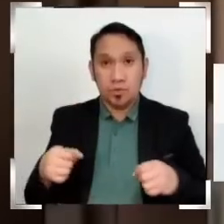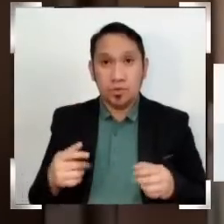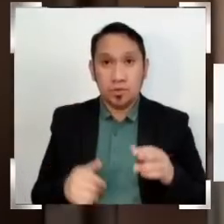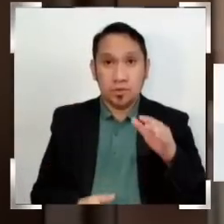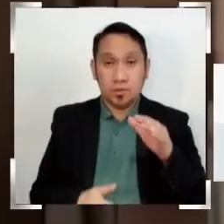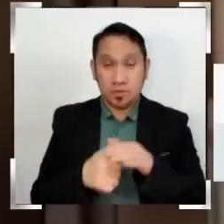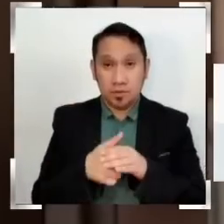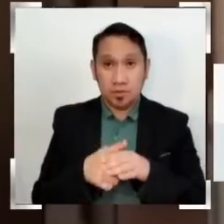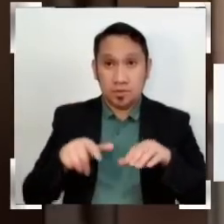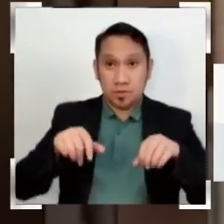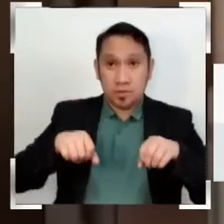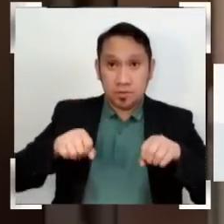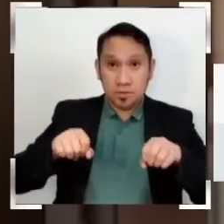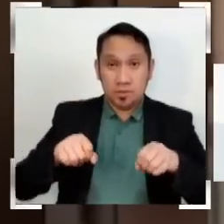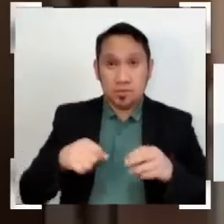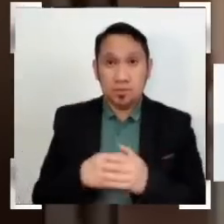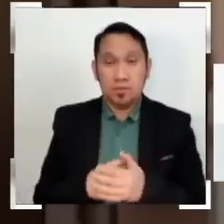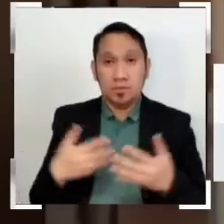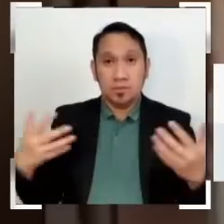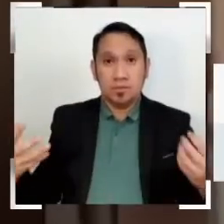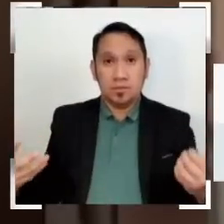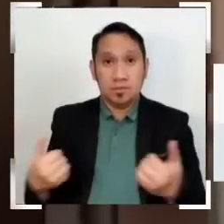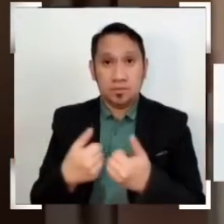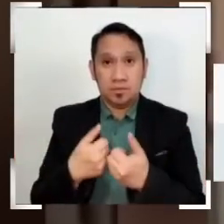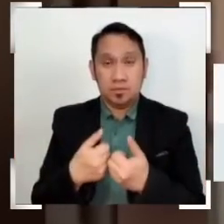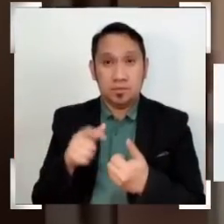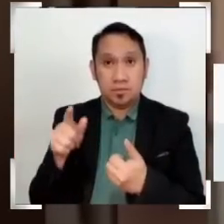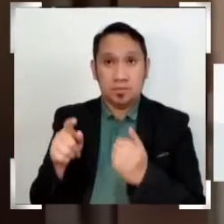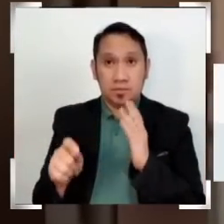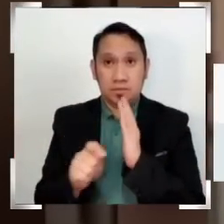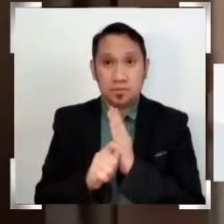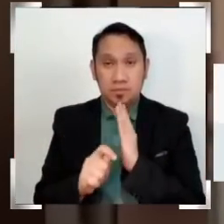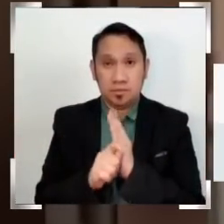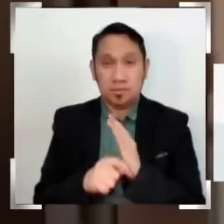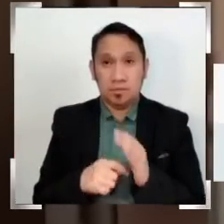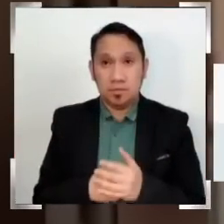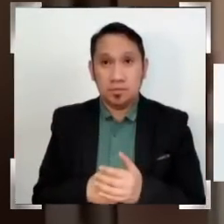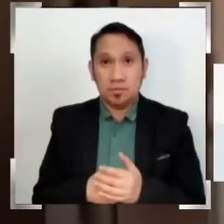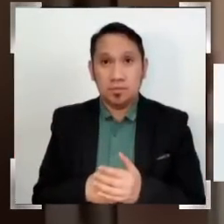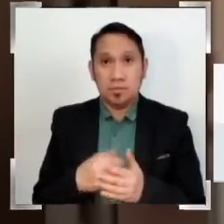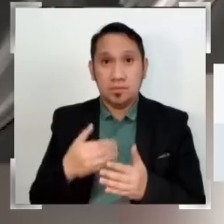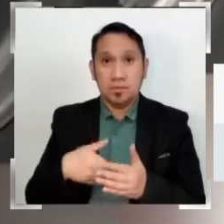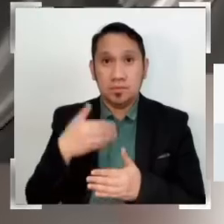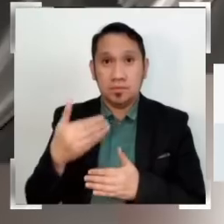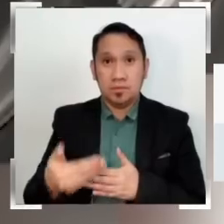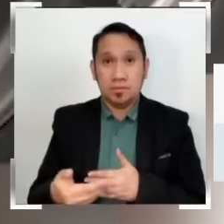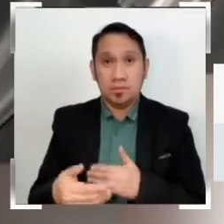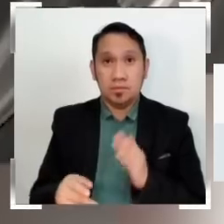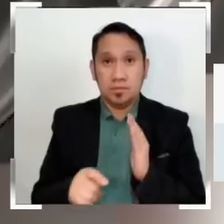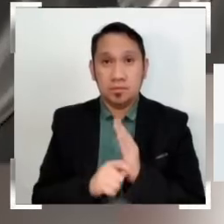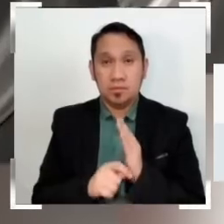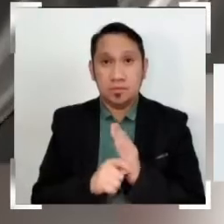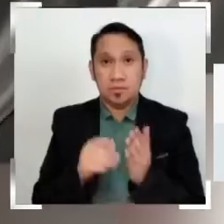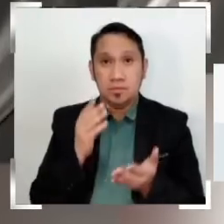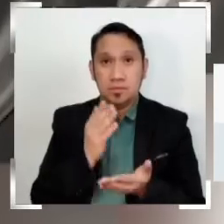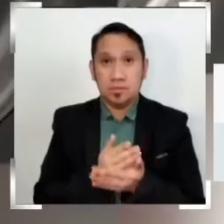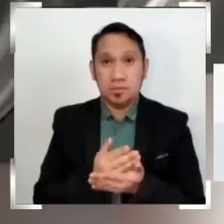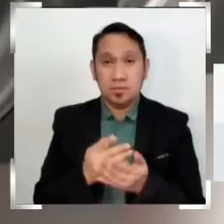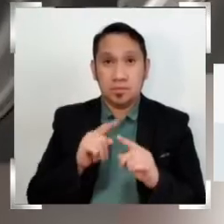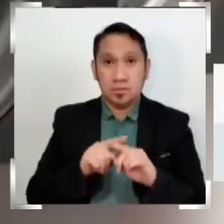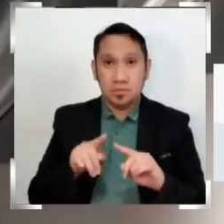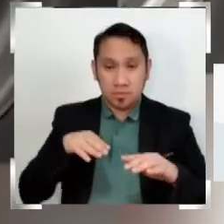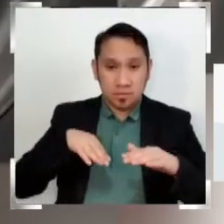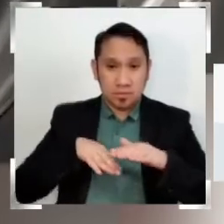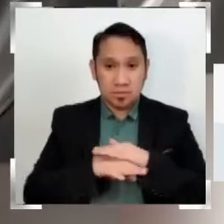motorsiklo sumalpok sa isa sa mga truck. Ang kasunod na truck tumigil, pero pumailalim pa rin dito ang isa